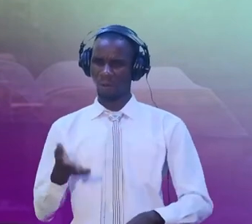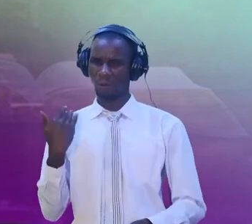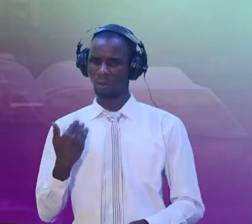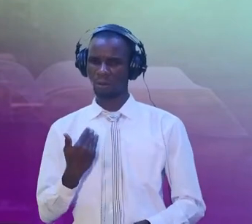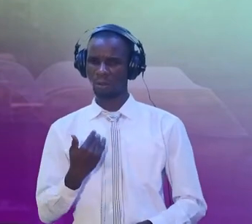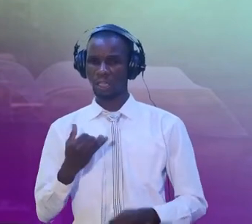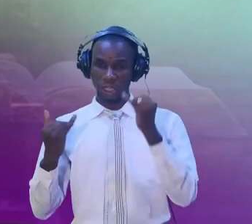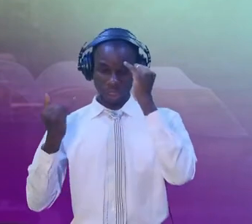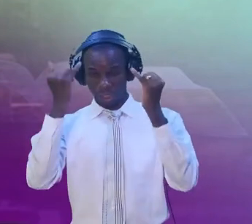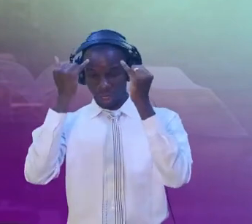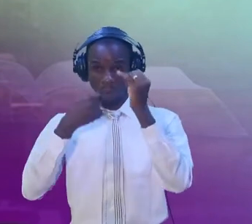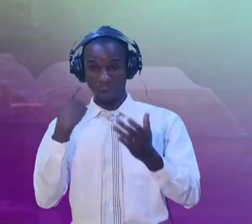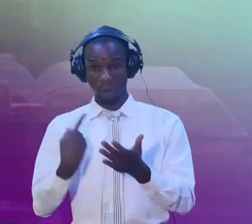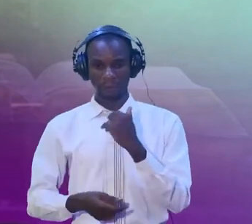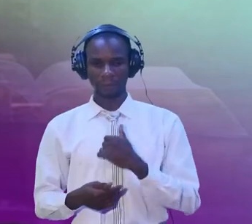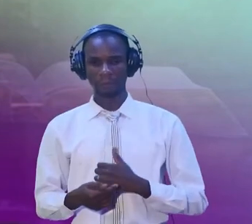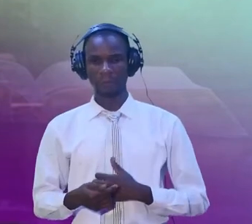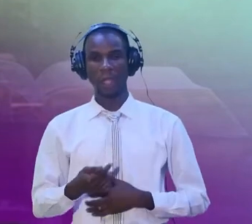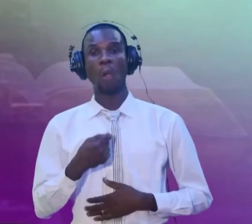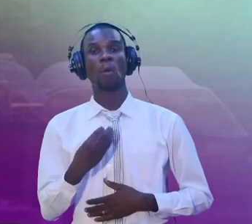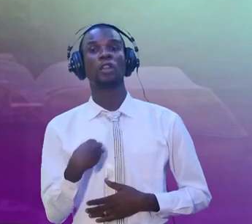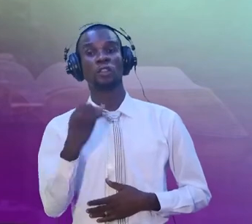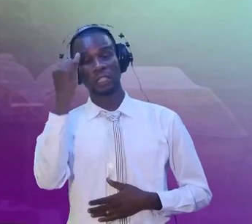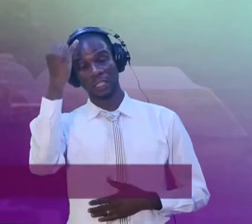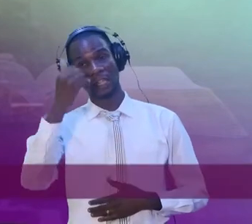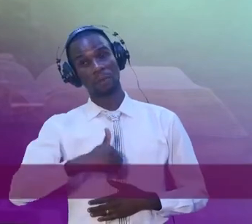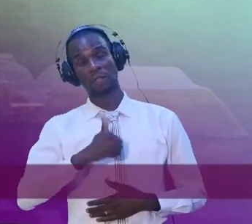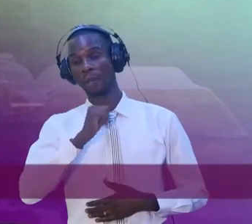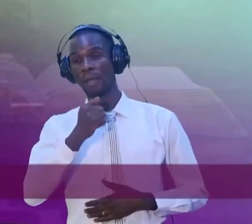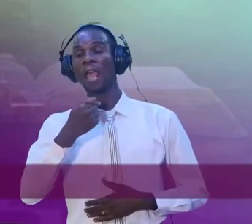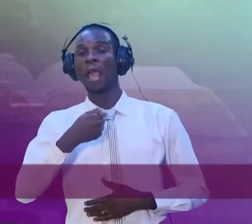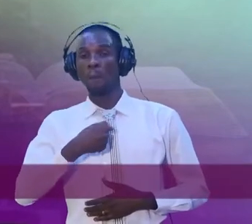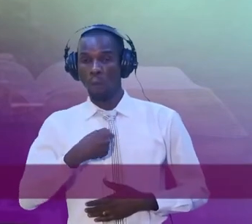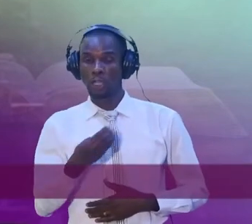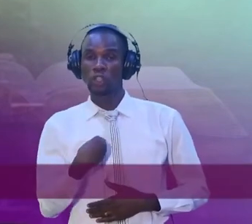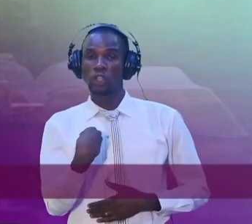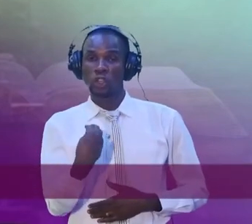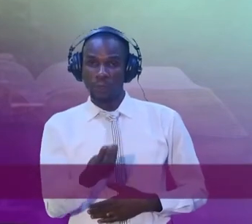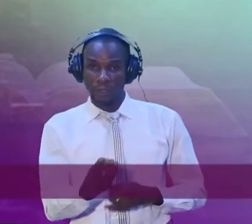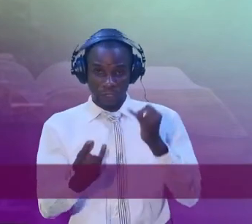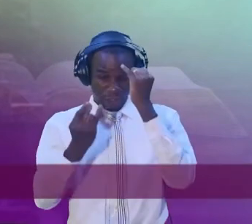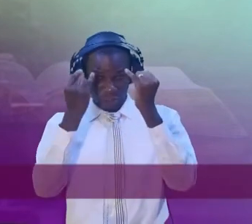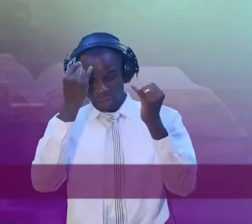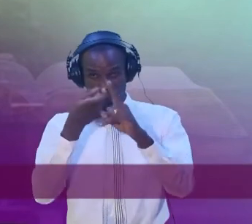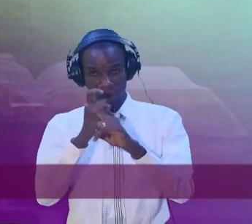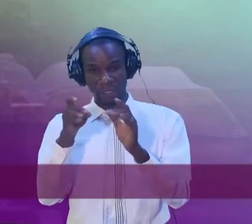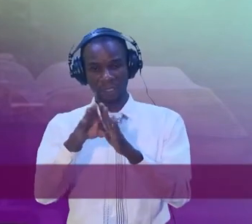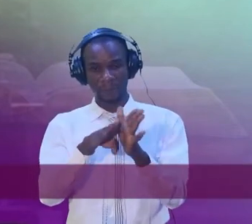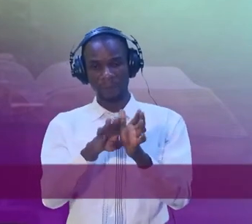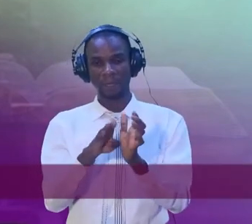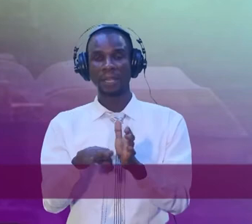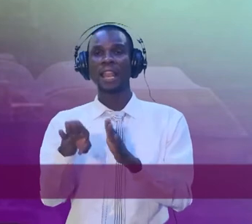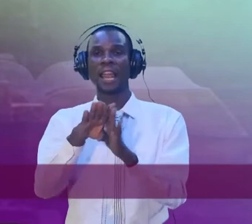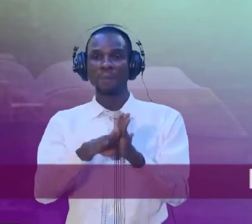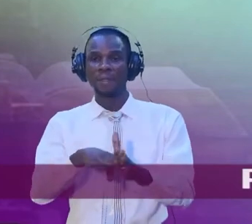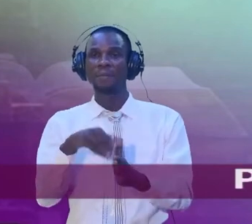inawezekana niwasiliane naye niongee naye. Unafikiri nini? Sitaki kuwapa mawazo yangu mwenyewe, lakini naomba msome